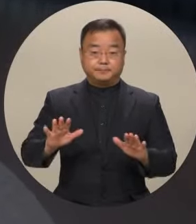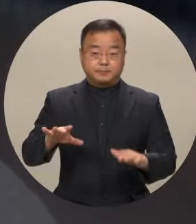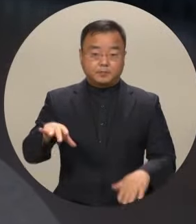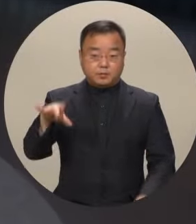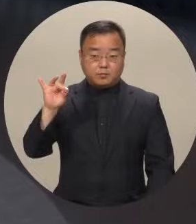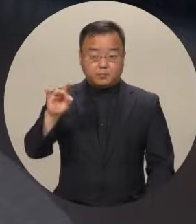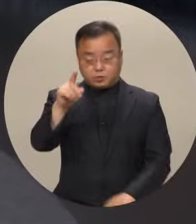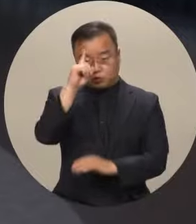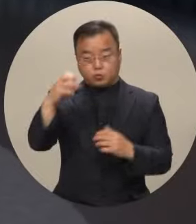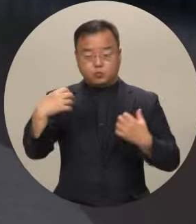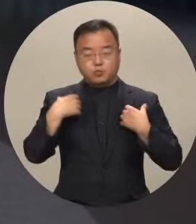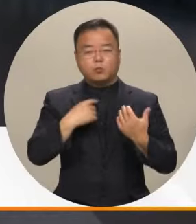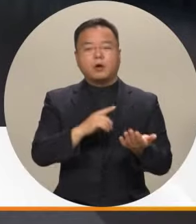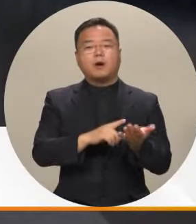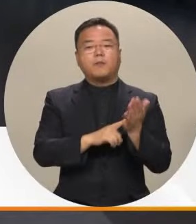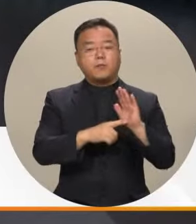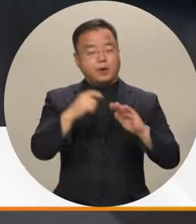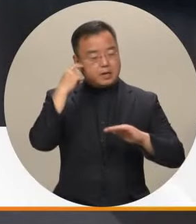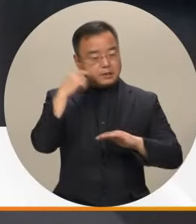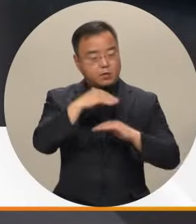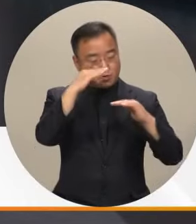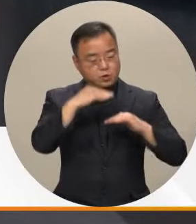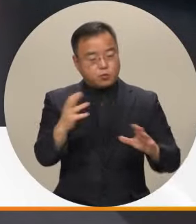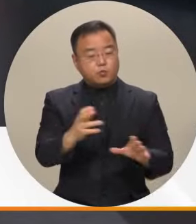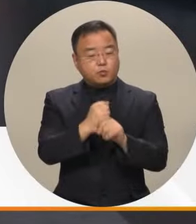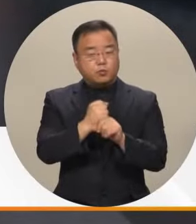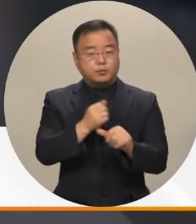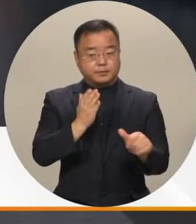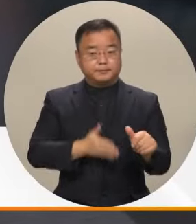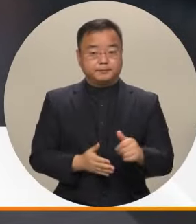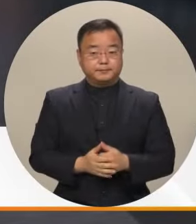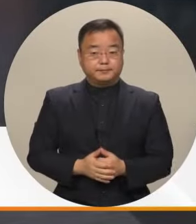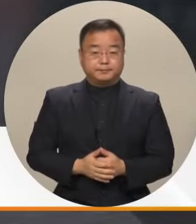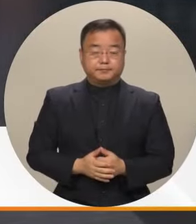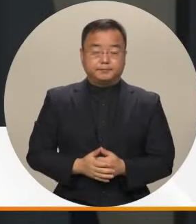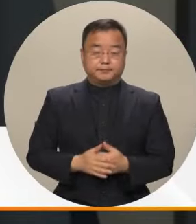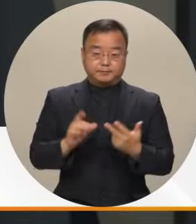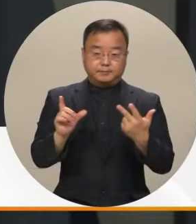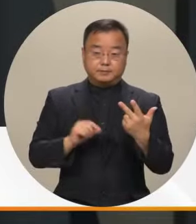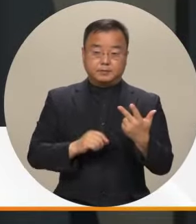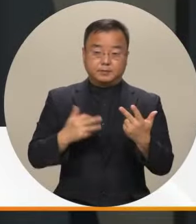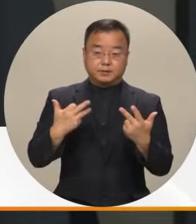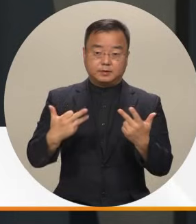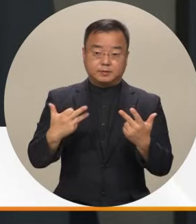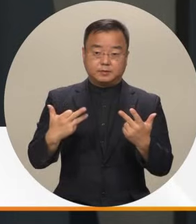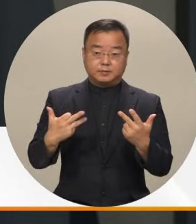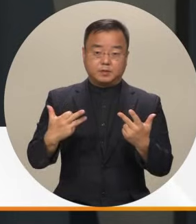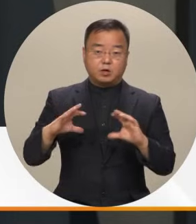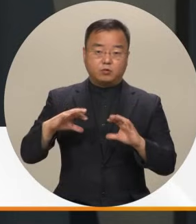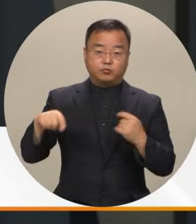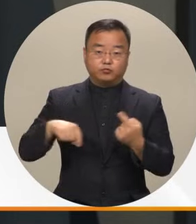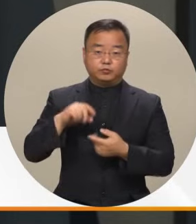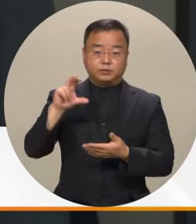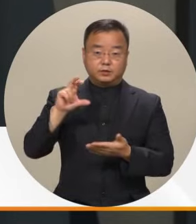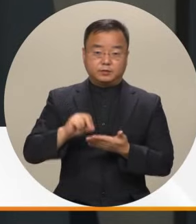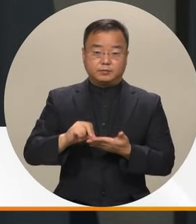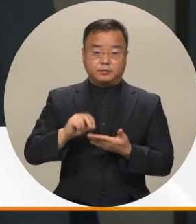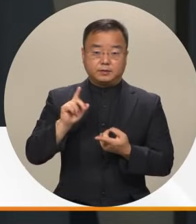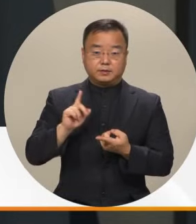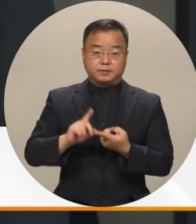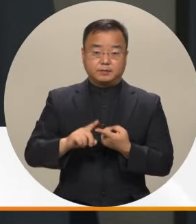정부가 이번에 발표한 계획부터 간 정리해 볼까요네 정부는 지난 18일 국정 관 국정현안